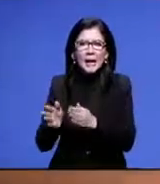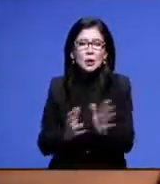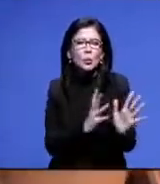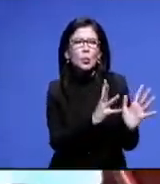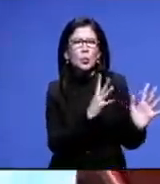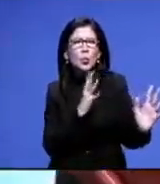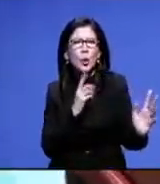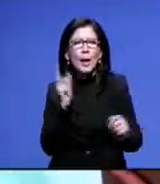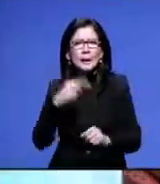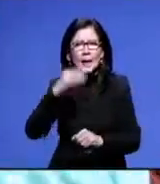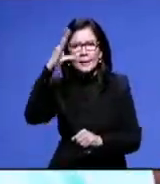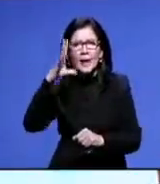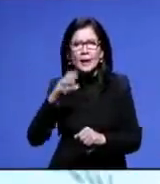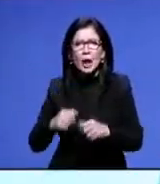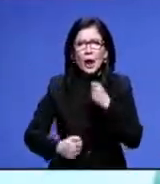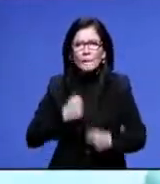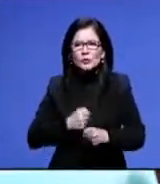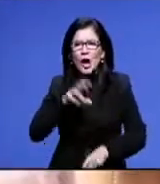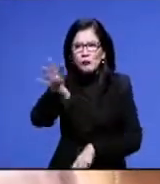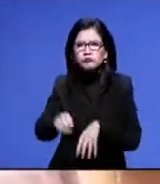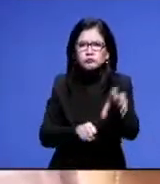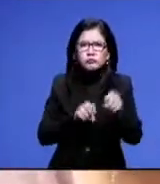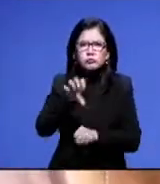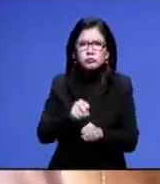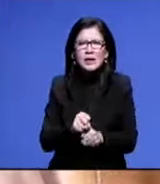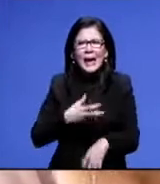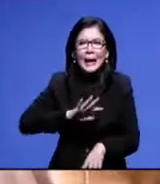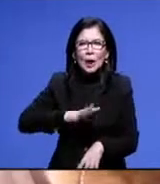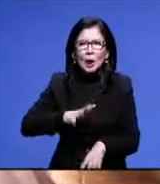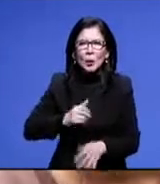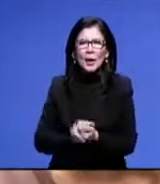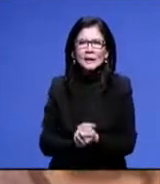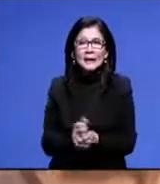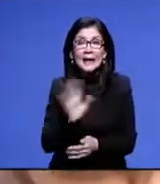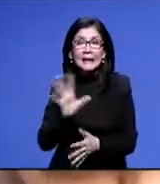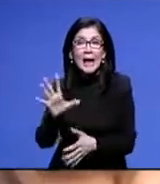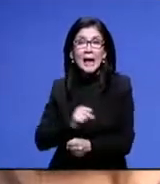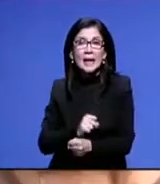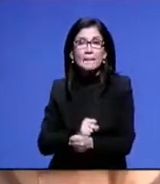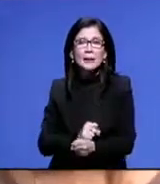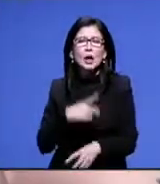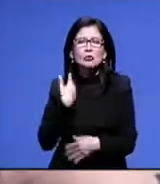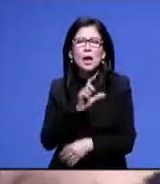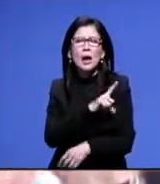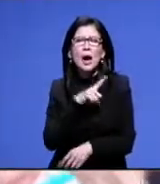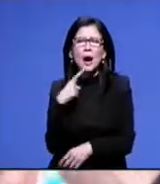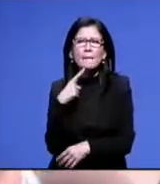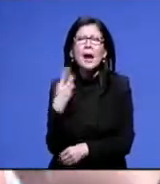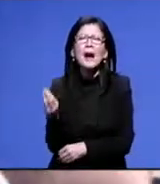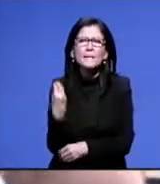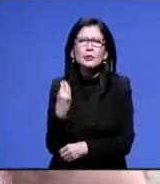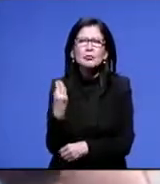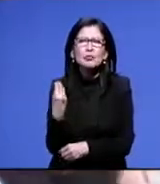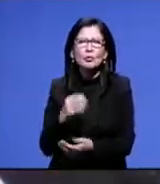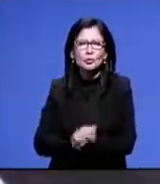sejak pagi pun berusaha merebut mendapatkan bagian karena khawatir tidak mendapatkan LPG setelah lama menunggu. Jelang puasa,